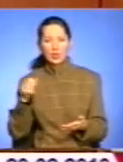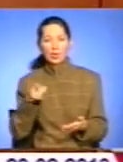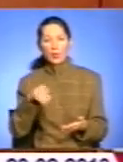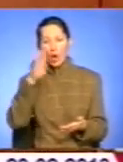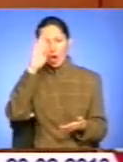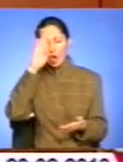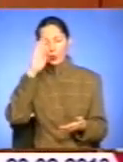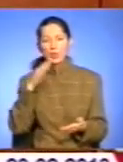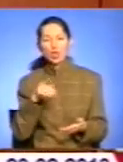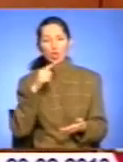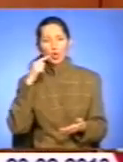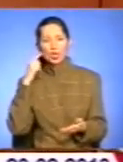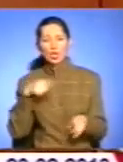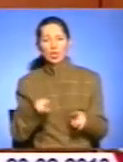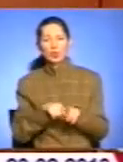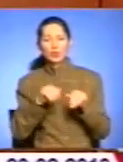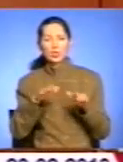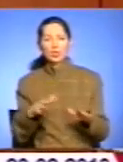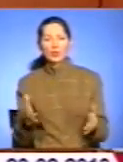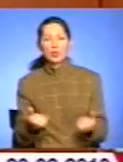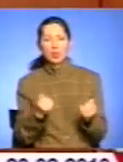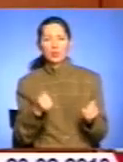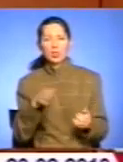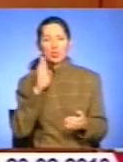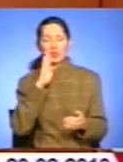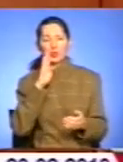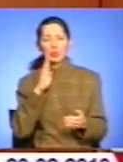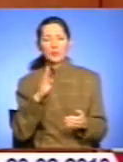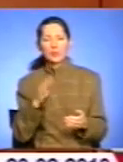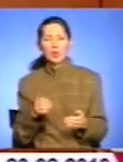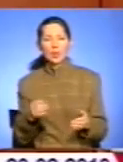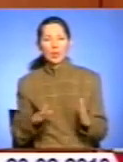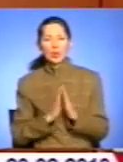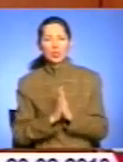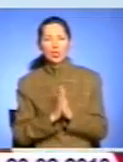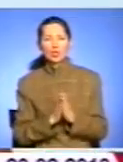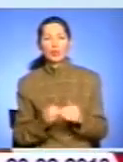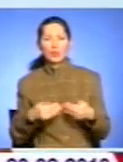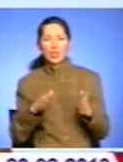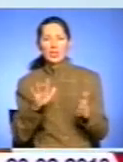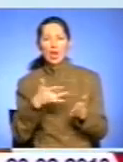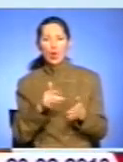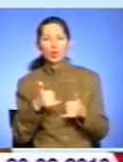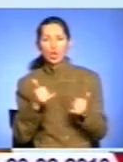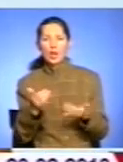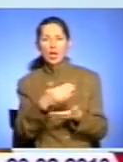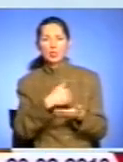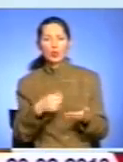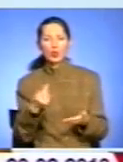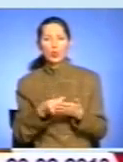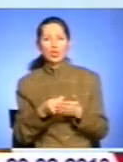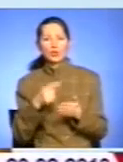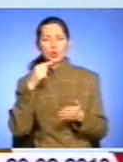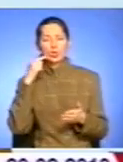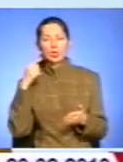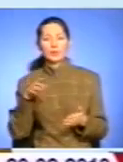підтримати Олю і попросили, щоб відкрили також рахунок для збору коштів з Росії. Оля мріє стати студенткою Львівського